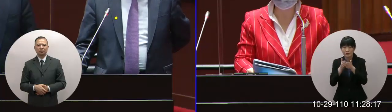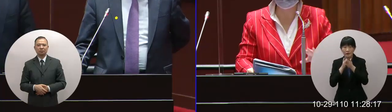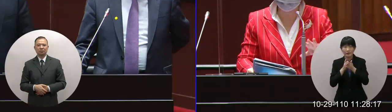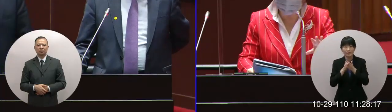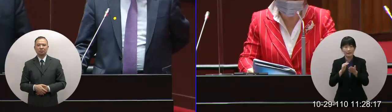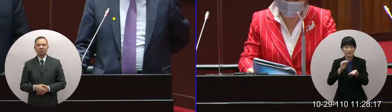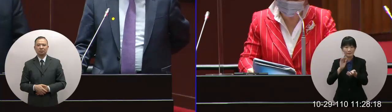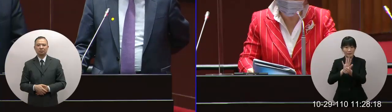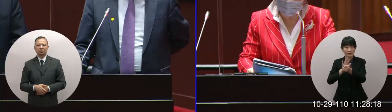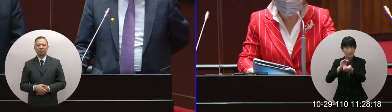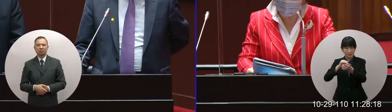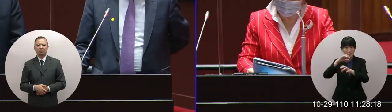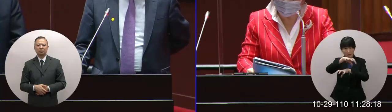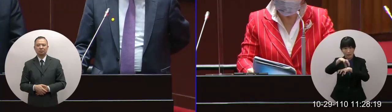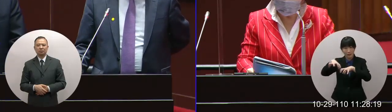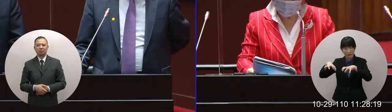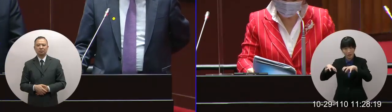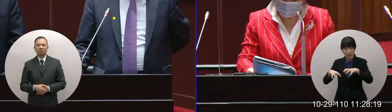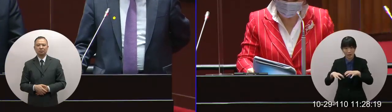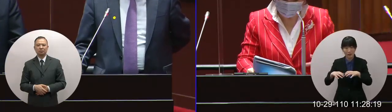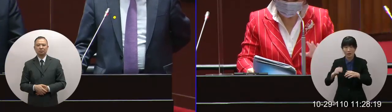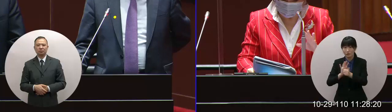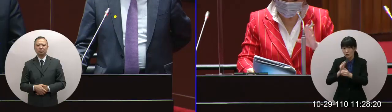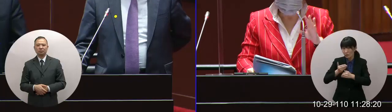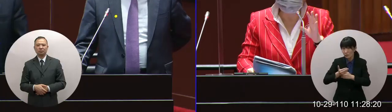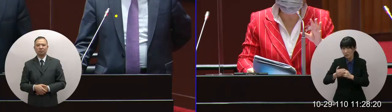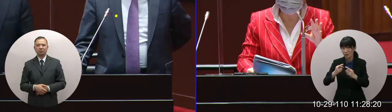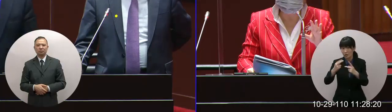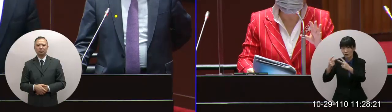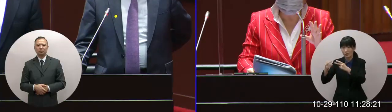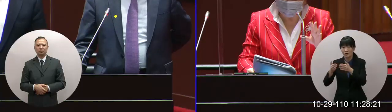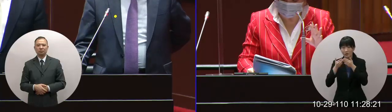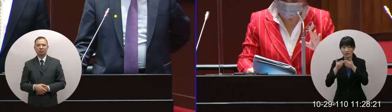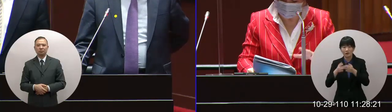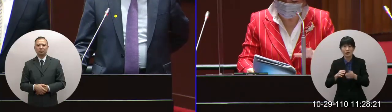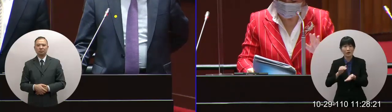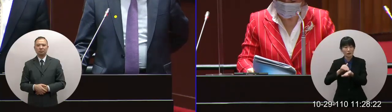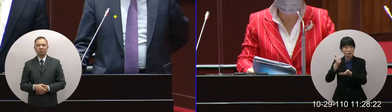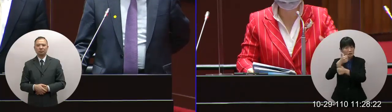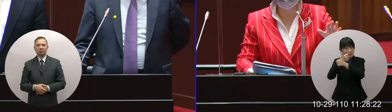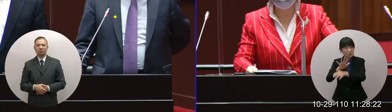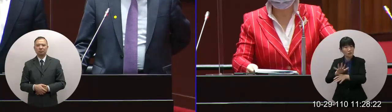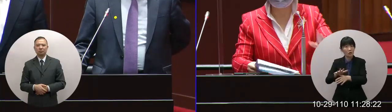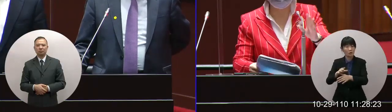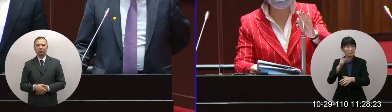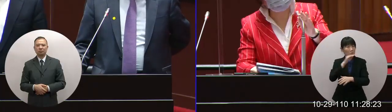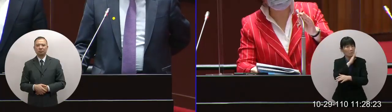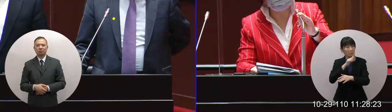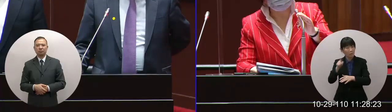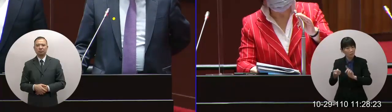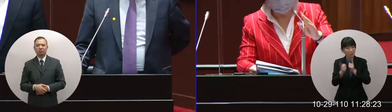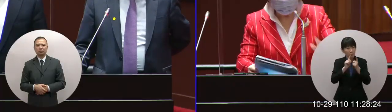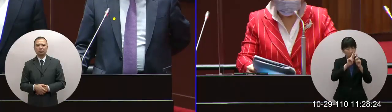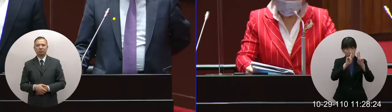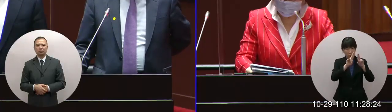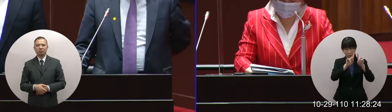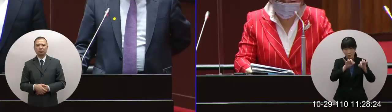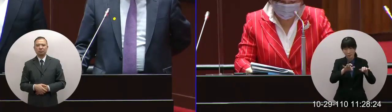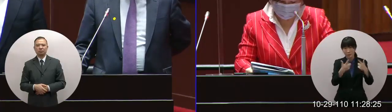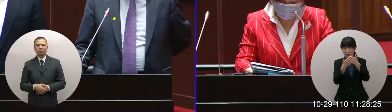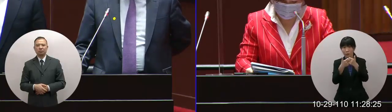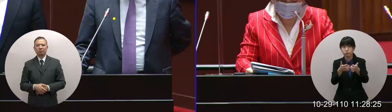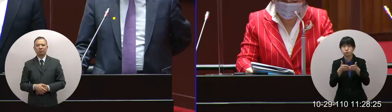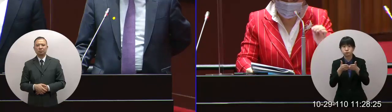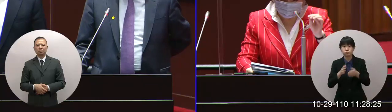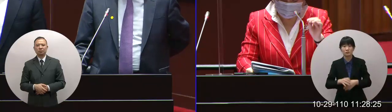变医疗服务的流程为出发，而需要高度的临床实用性。院长，现在问院长了，你